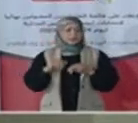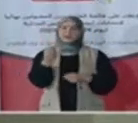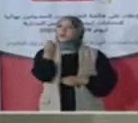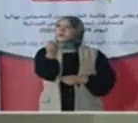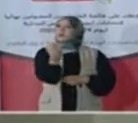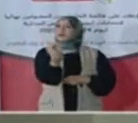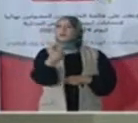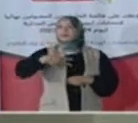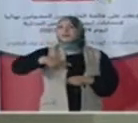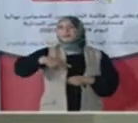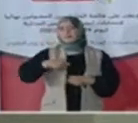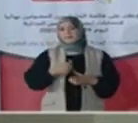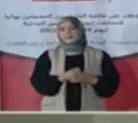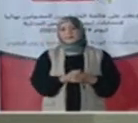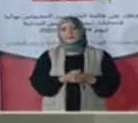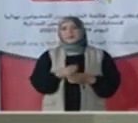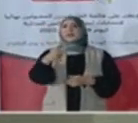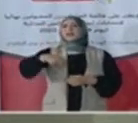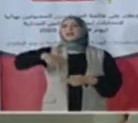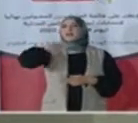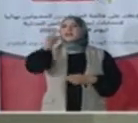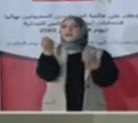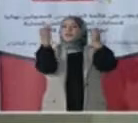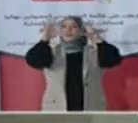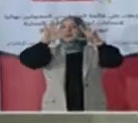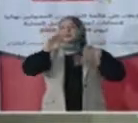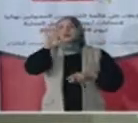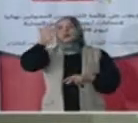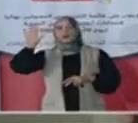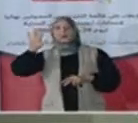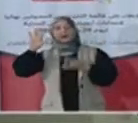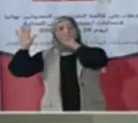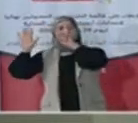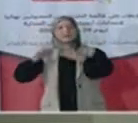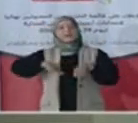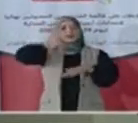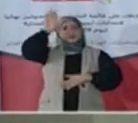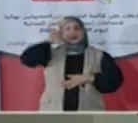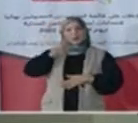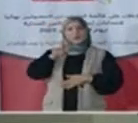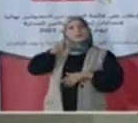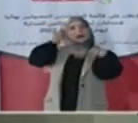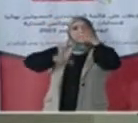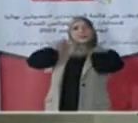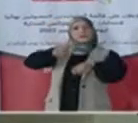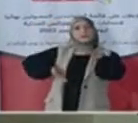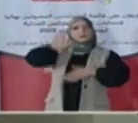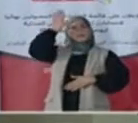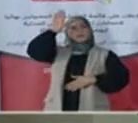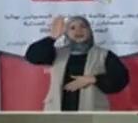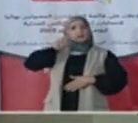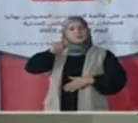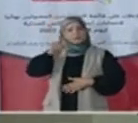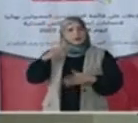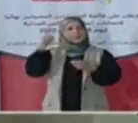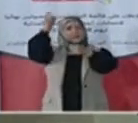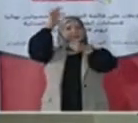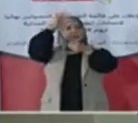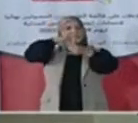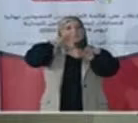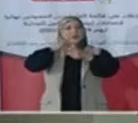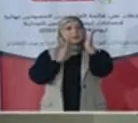308,850 تزكية. طبعا هذه التزكية تتعلق فقط بالمترشحين الذين يخوضون غمار الانتخابات